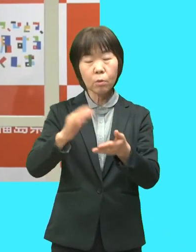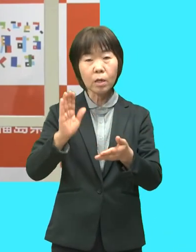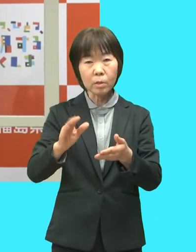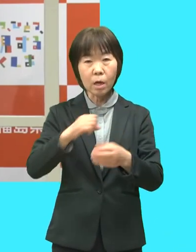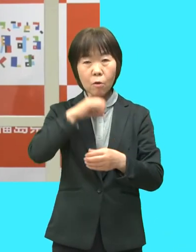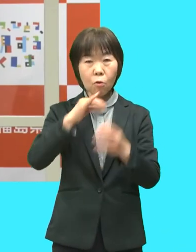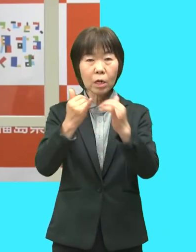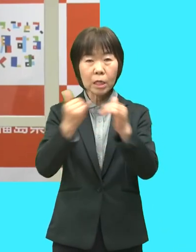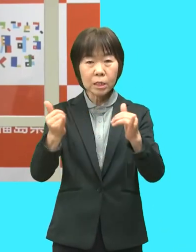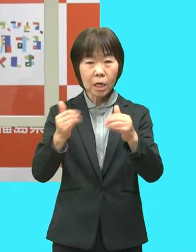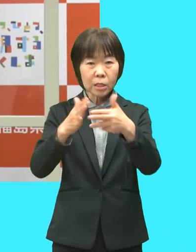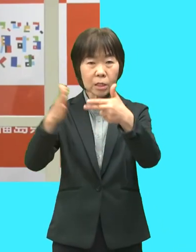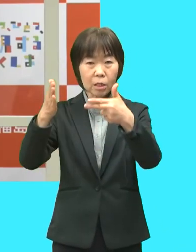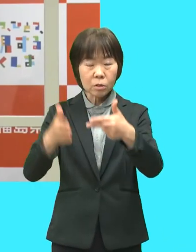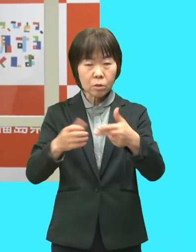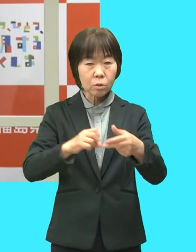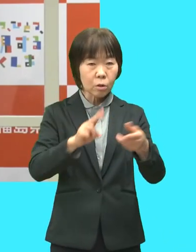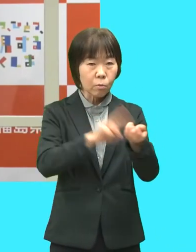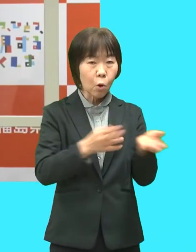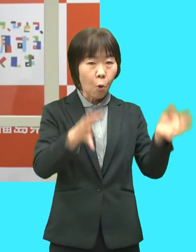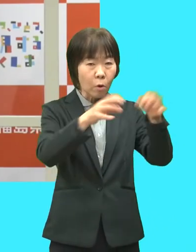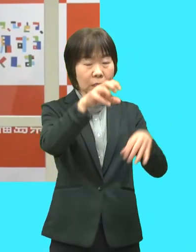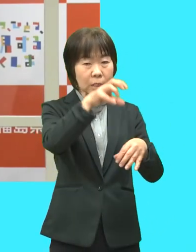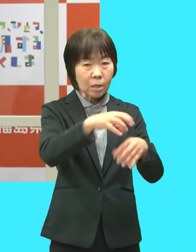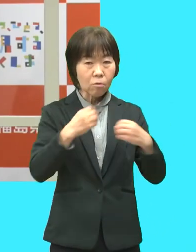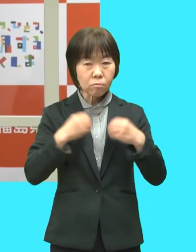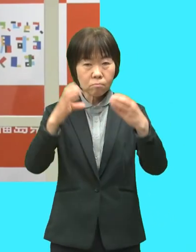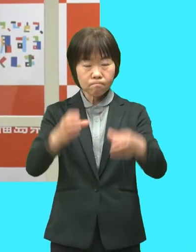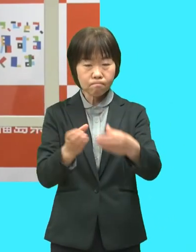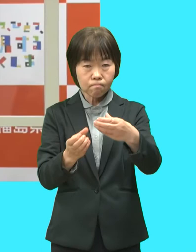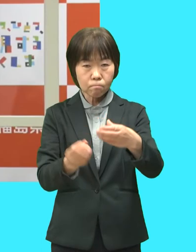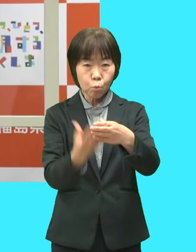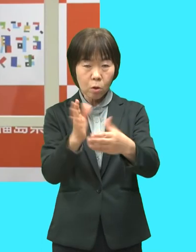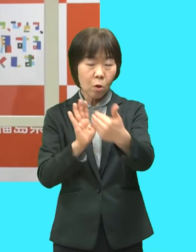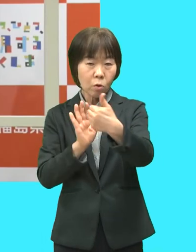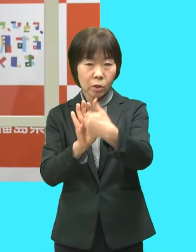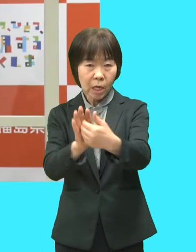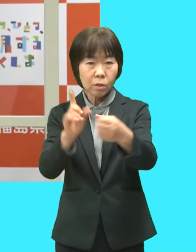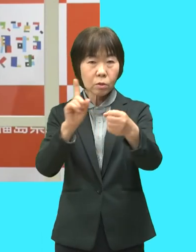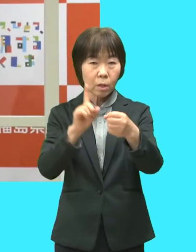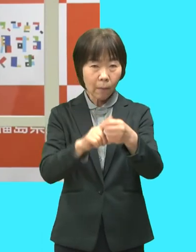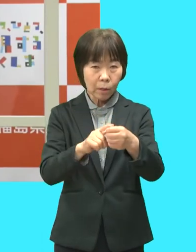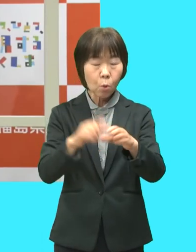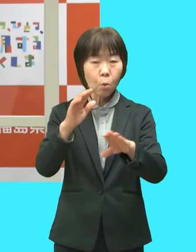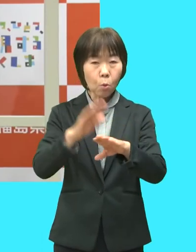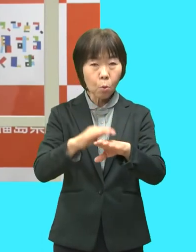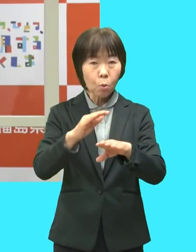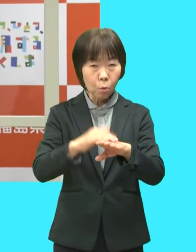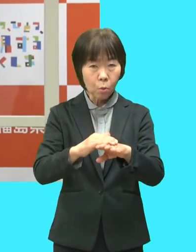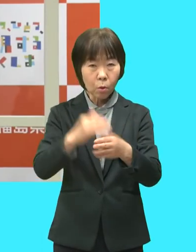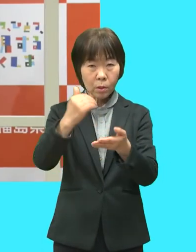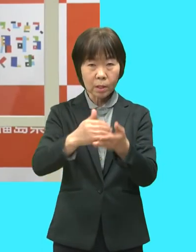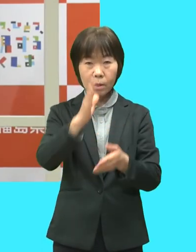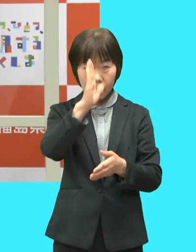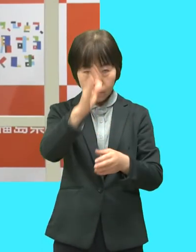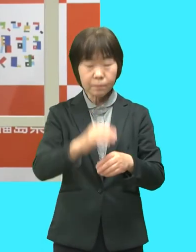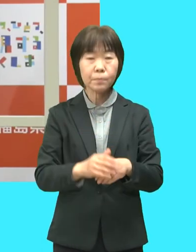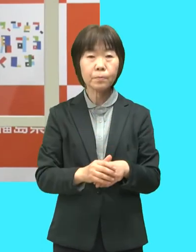高齢者施設病院でのクラスターを防ぐためにさらにこうギアチェンジをされるかどうか含めて教えてください。